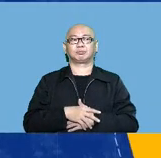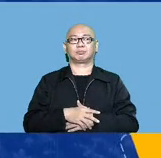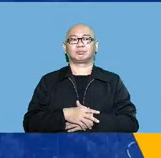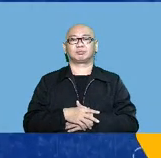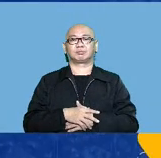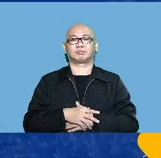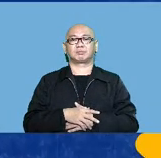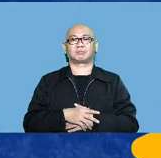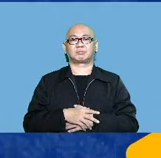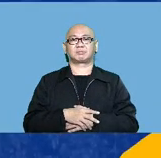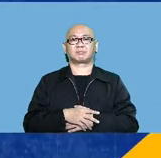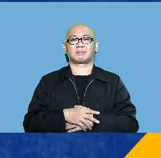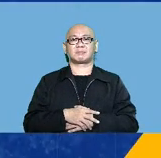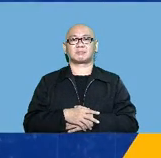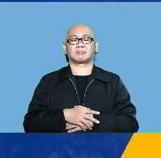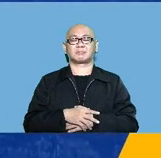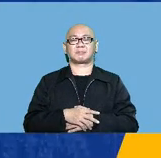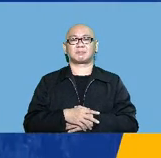Kemudian